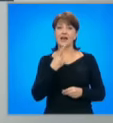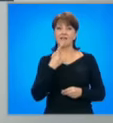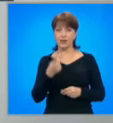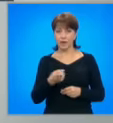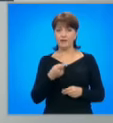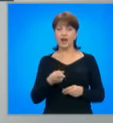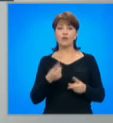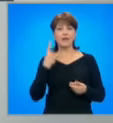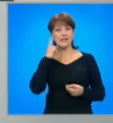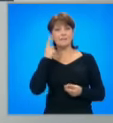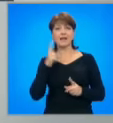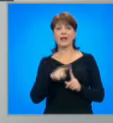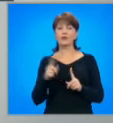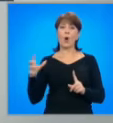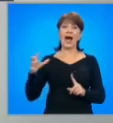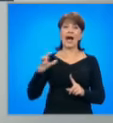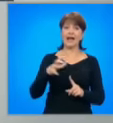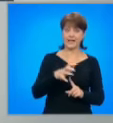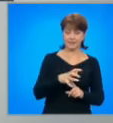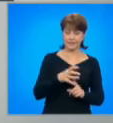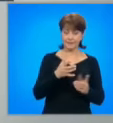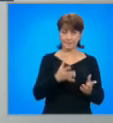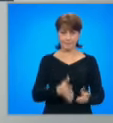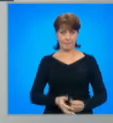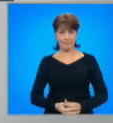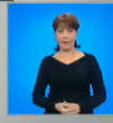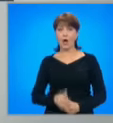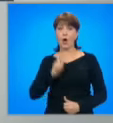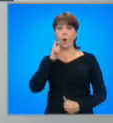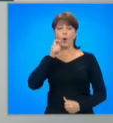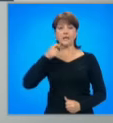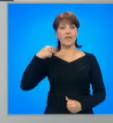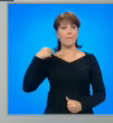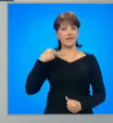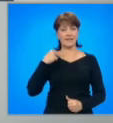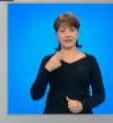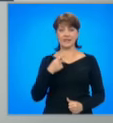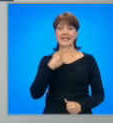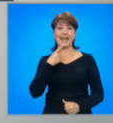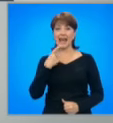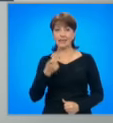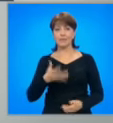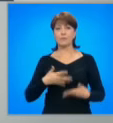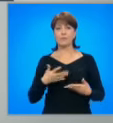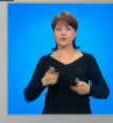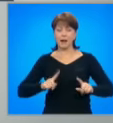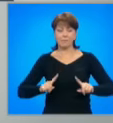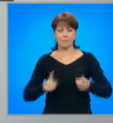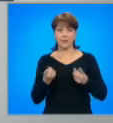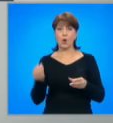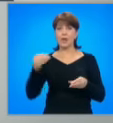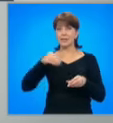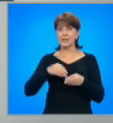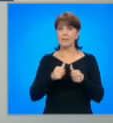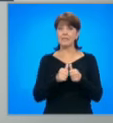ще смята за агресия срещу Русия украинските удари по анексираните територии. Украинският президент Володимир Зеленски поиска ускорено присъединяване